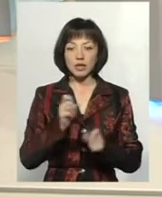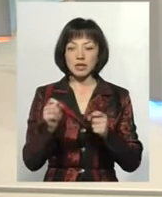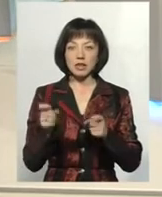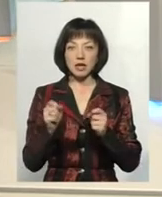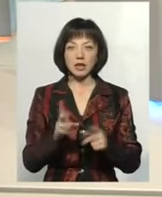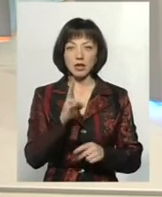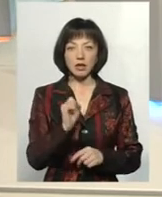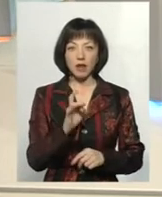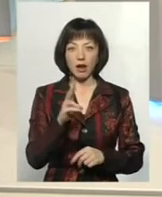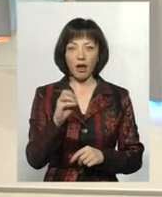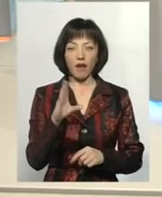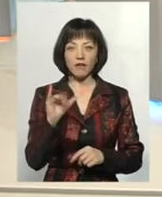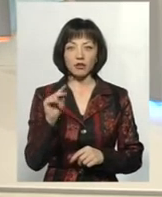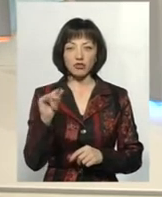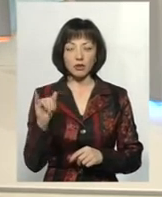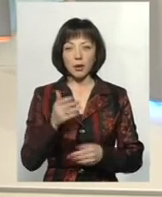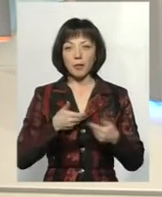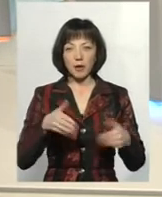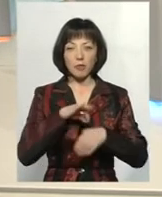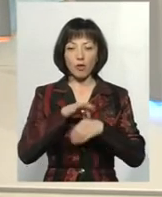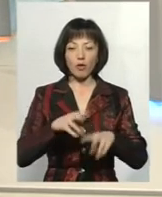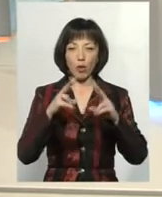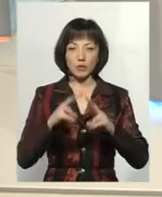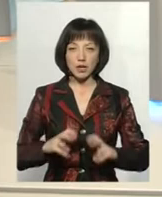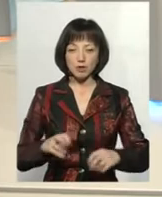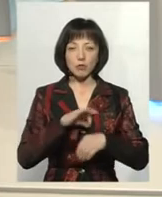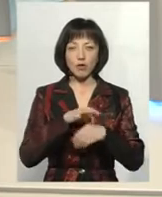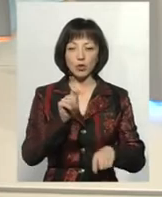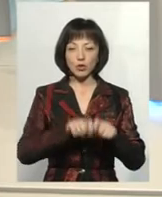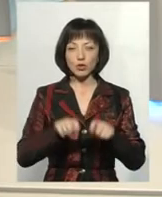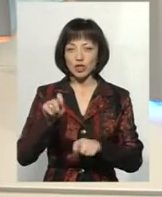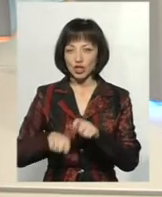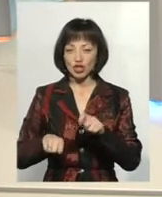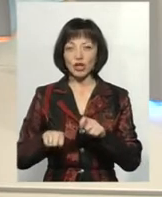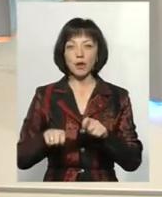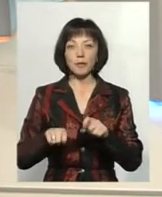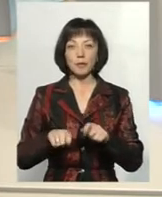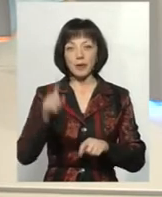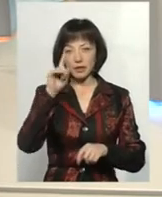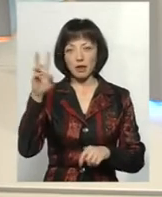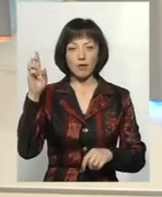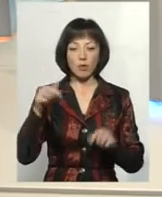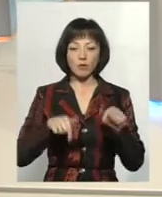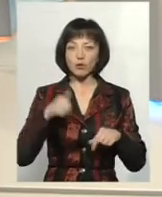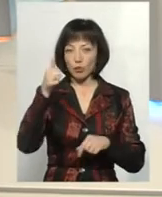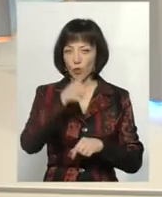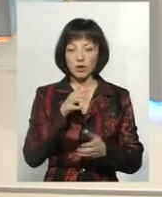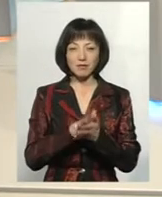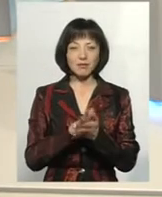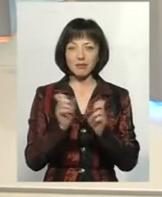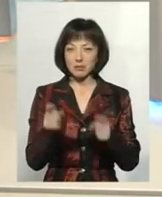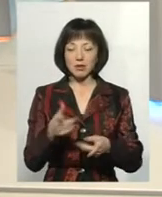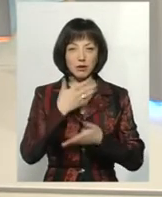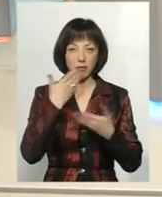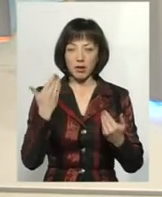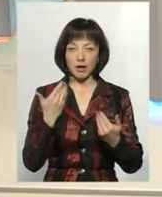Наркевицького цукрового заводу. Ми проводили обстеження, проводили дослідження. Слава Богу, в цьому році ми цих скидів не наблюдаємо,